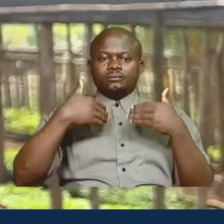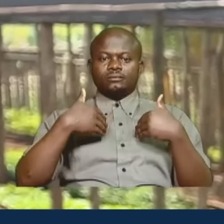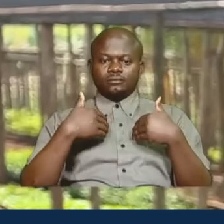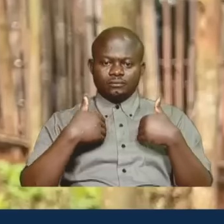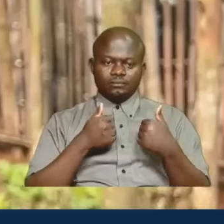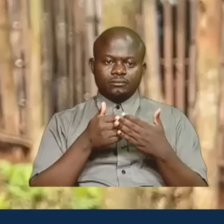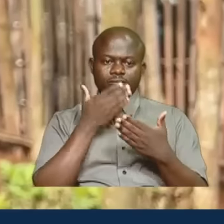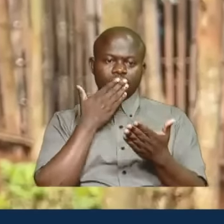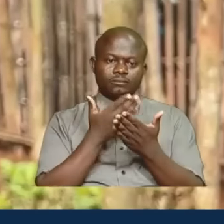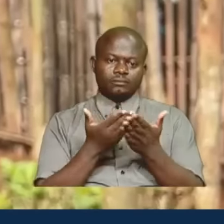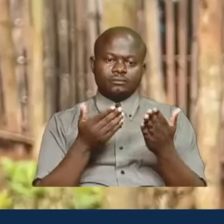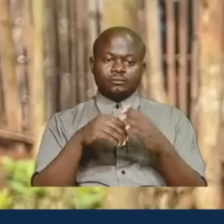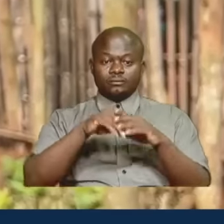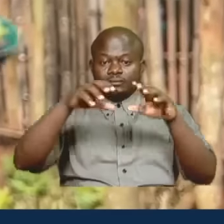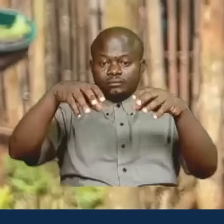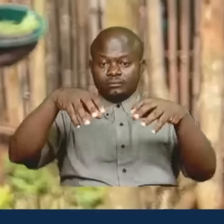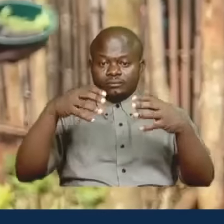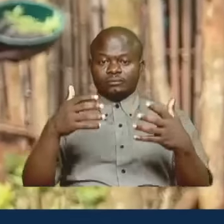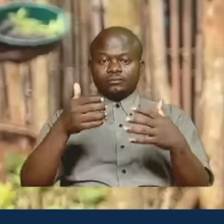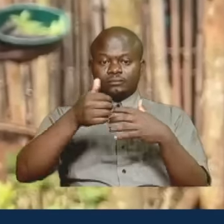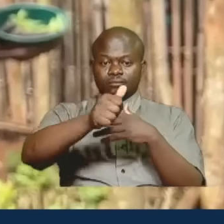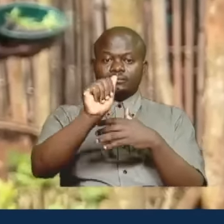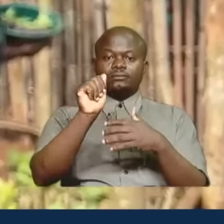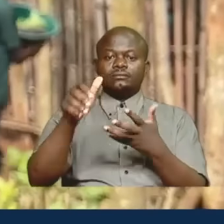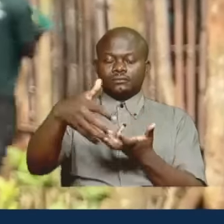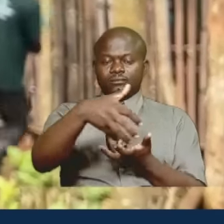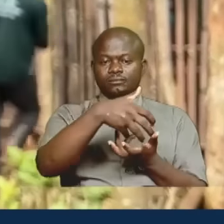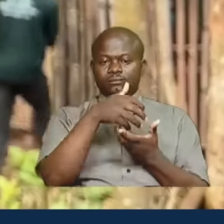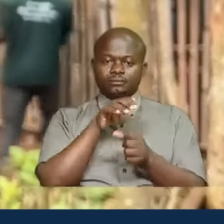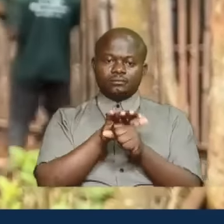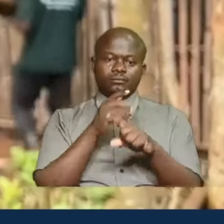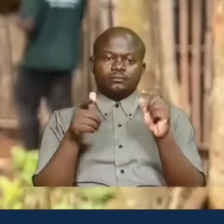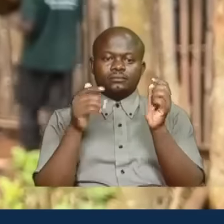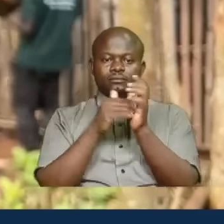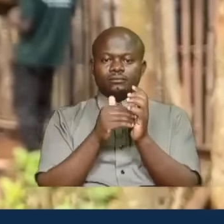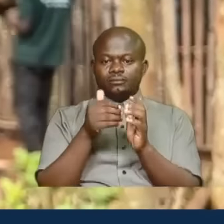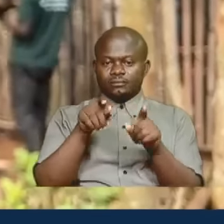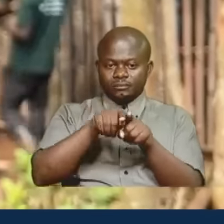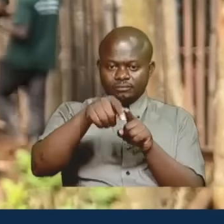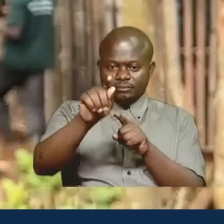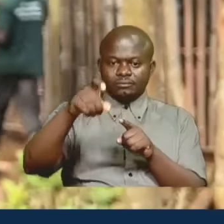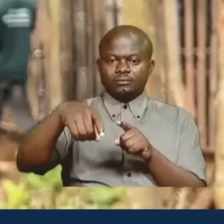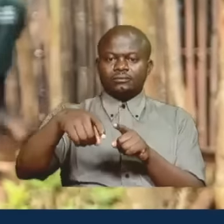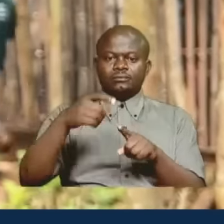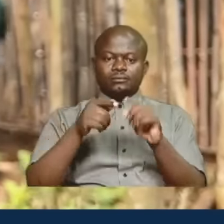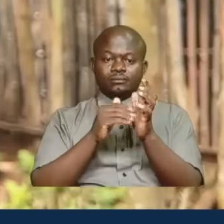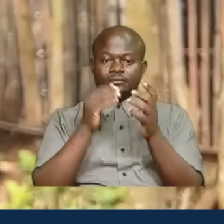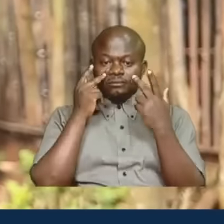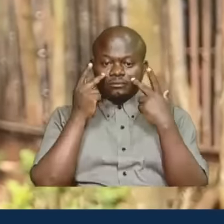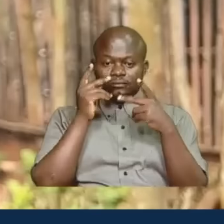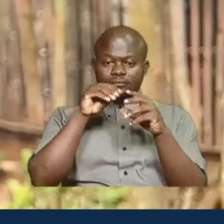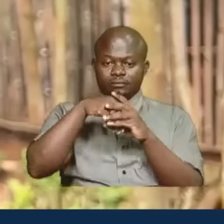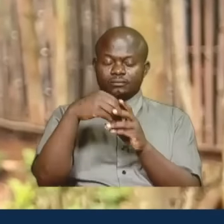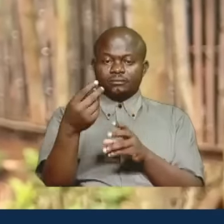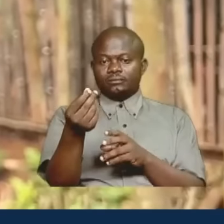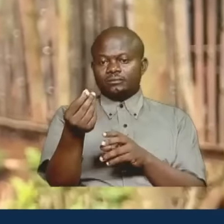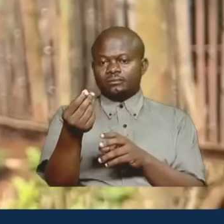yari imbuto. Muri Kongo nibo baduhahira cyane kandi ibi nabo barabikeneye. Kandi tukabonamo